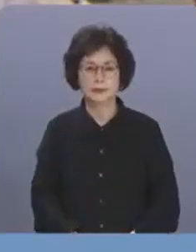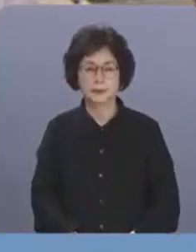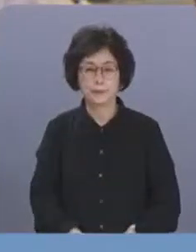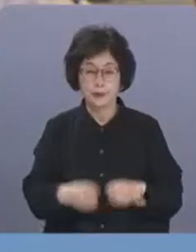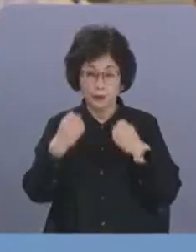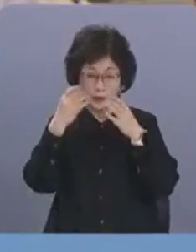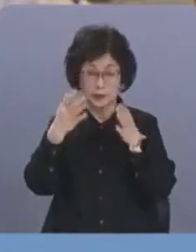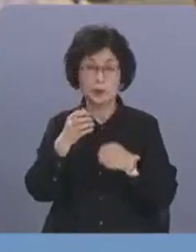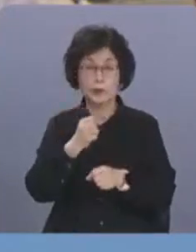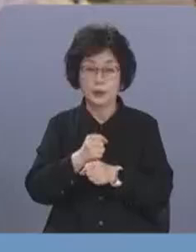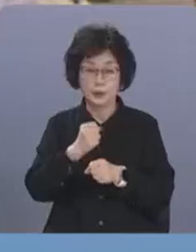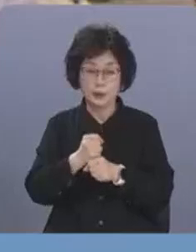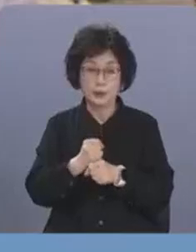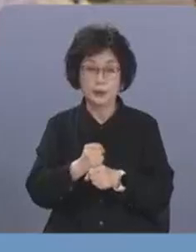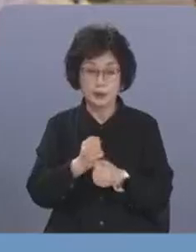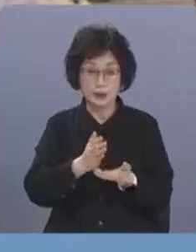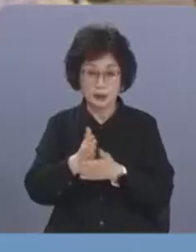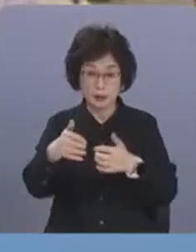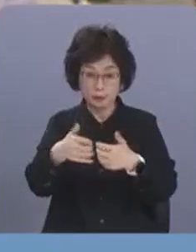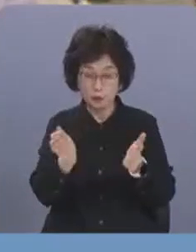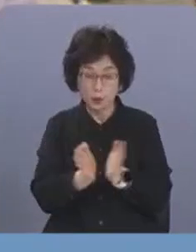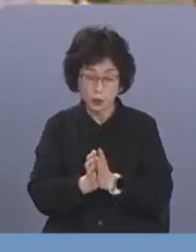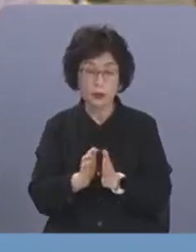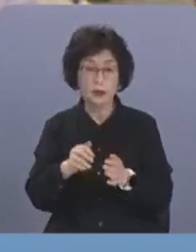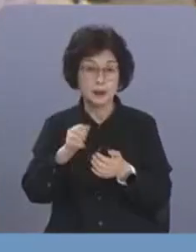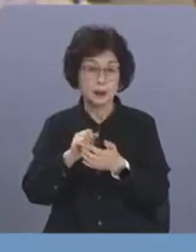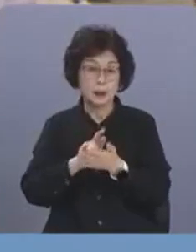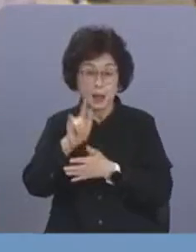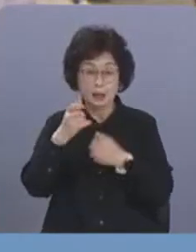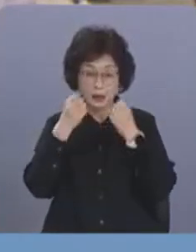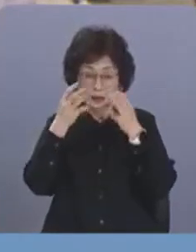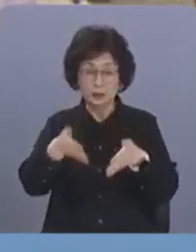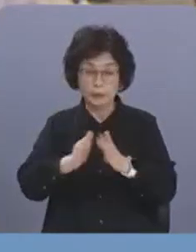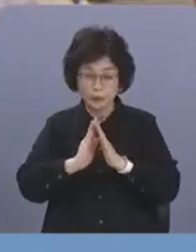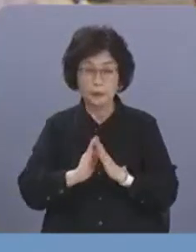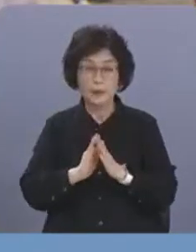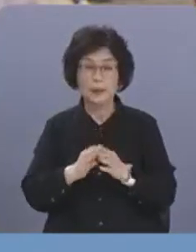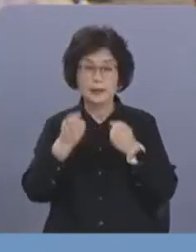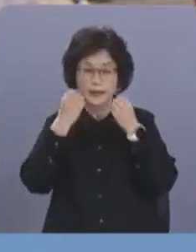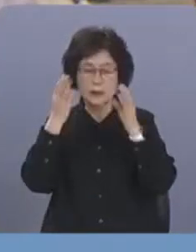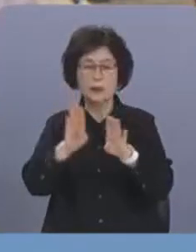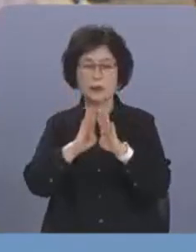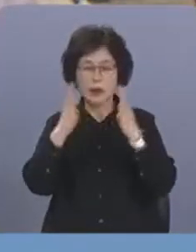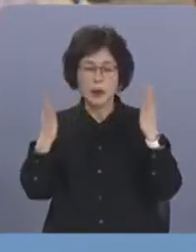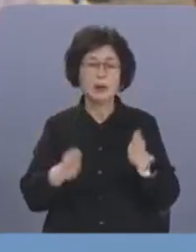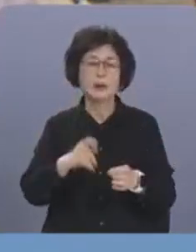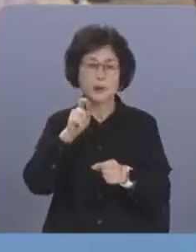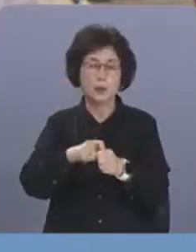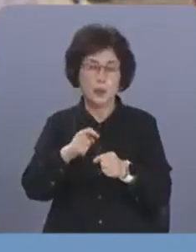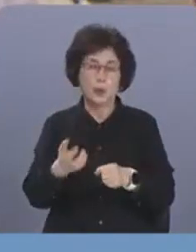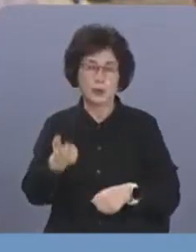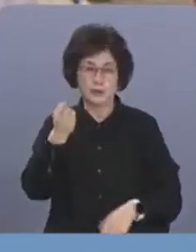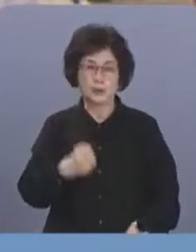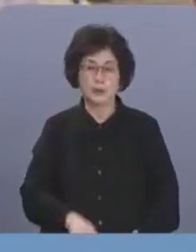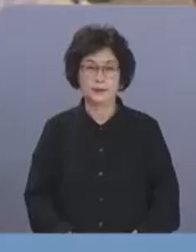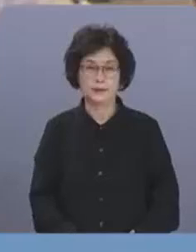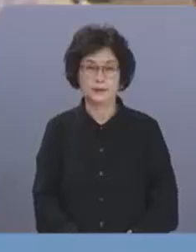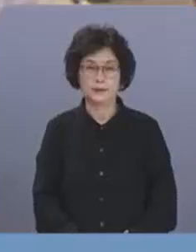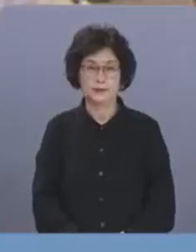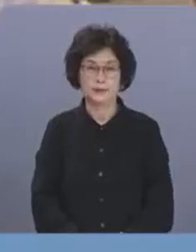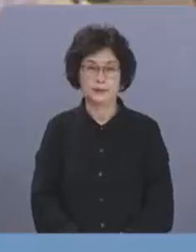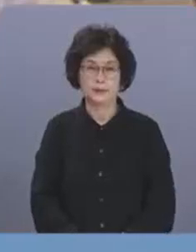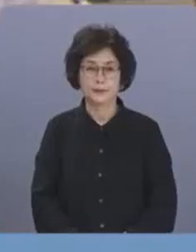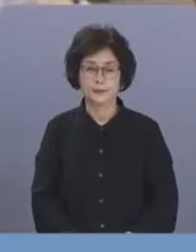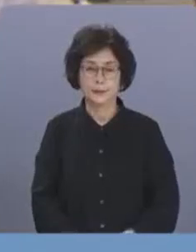새로 만들어진 전담조직 가덕도 신공항 건설공단이 출범해 신공항 조기 개항이라는 도전에 나섭니다. 노준철 기자의